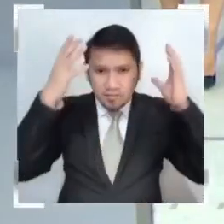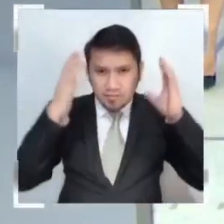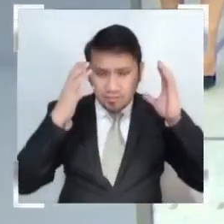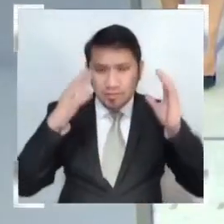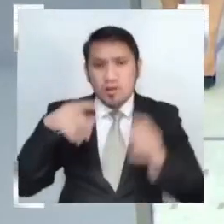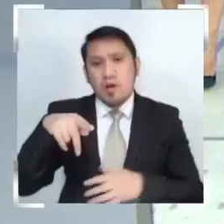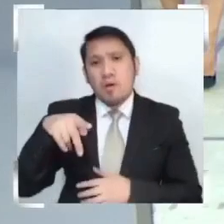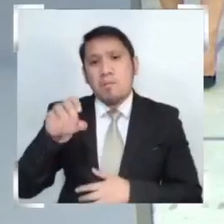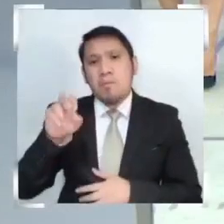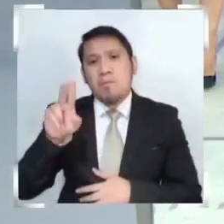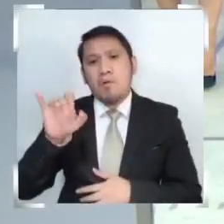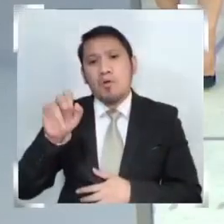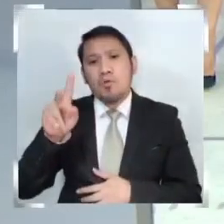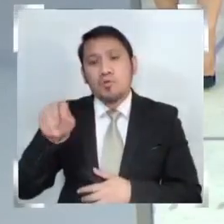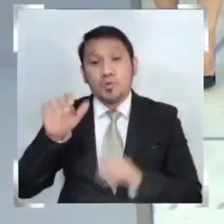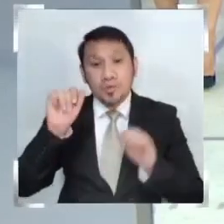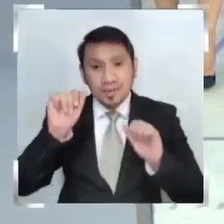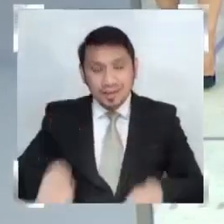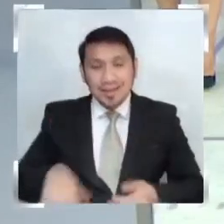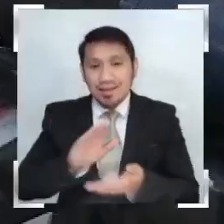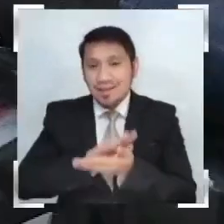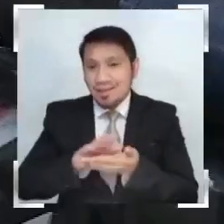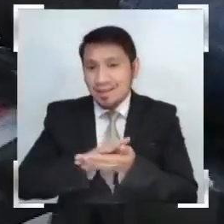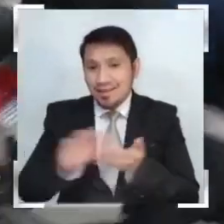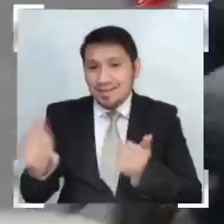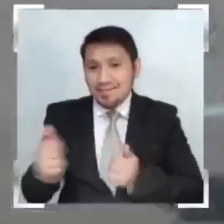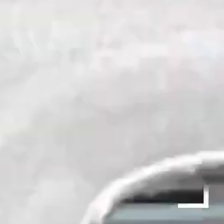kauna-unahan daw sa buong mundo. Ating saksihan.